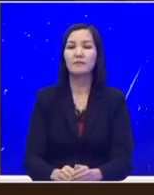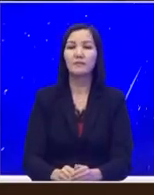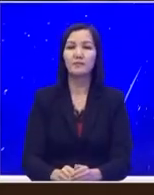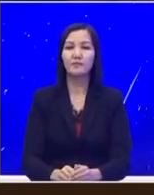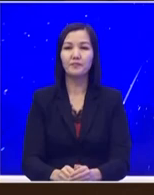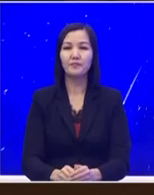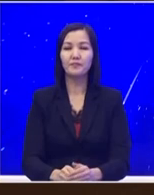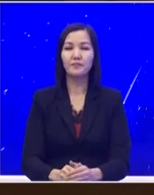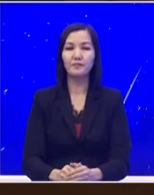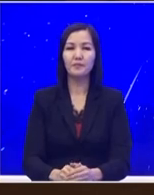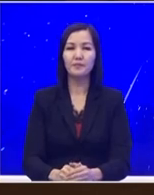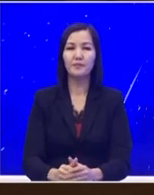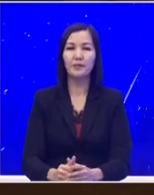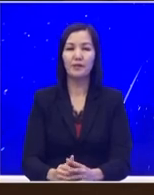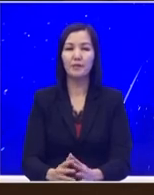қиып қанатын,